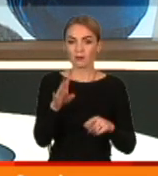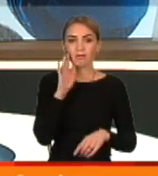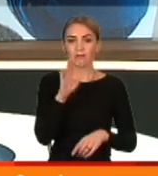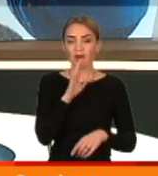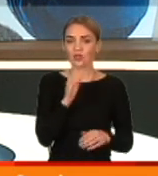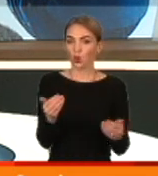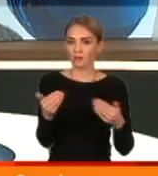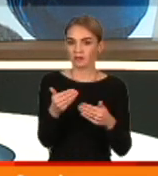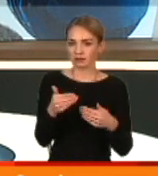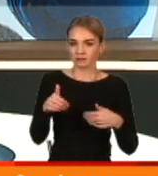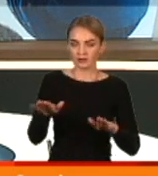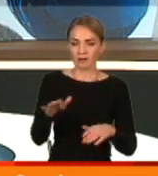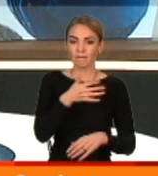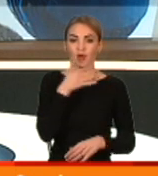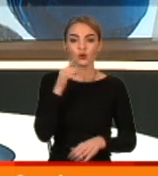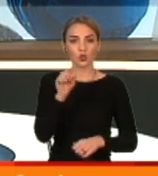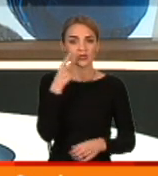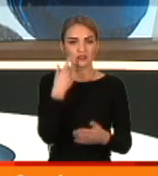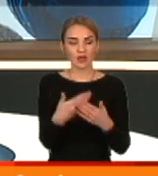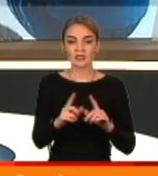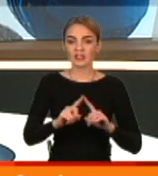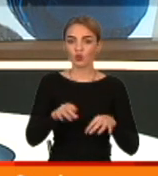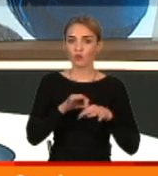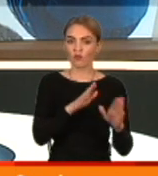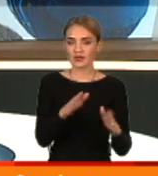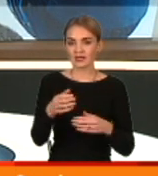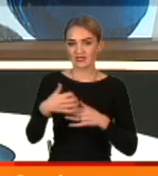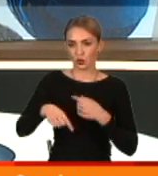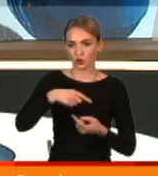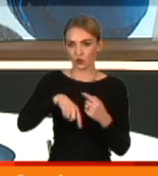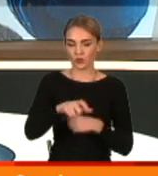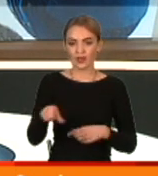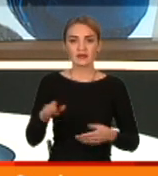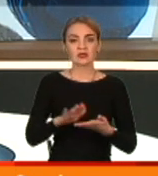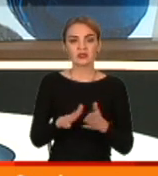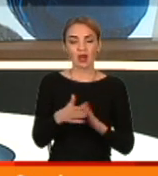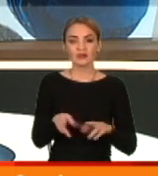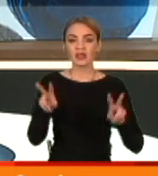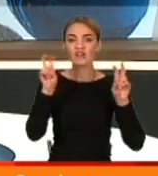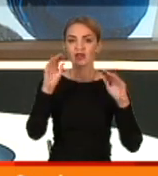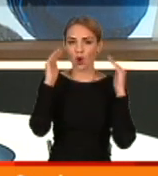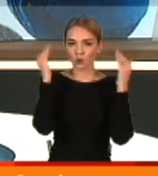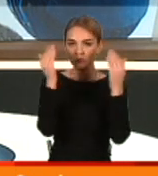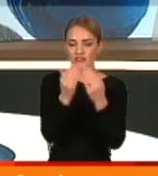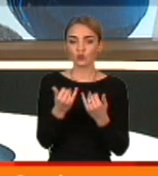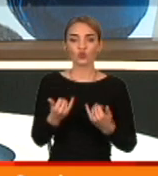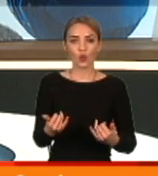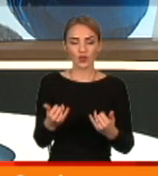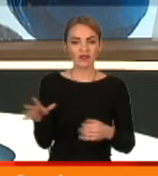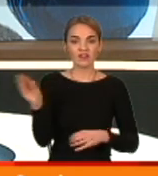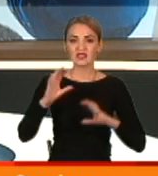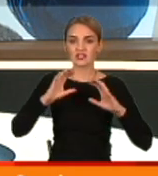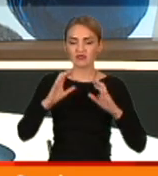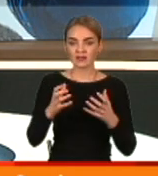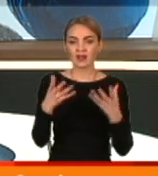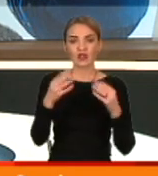маминих обіймів. І, як багатьом може здатися, дивно поводяться серед людей. Цей стан називається аутизмом. І сьогодні весь світ